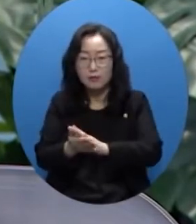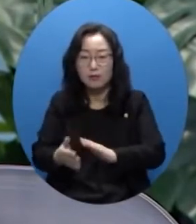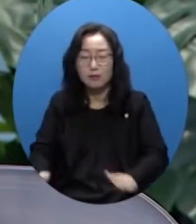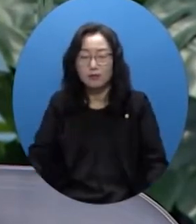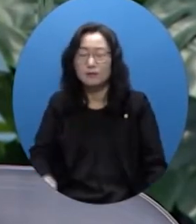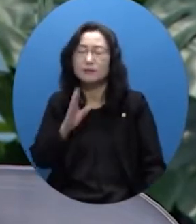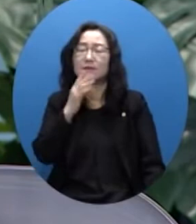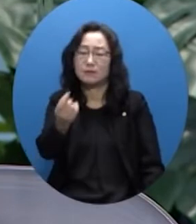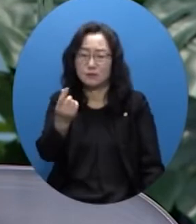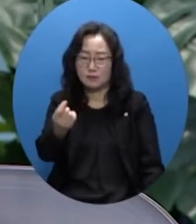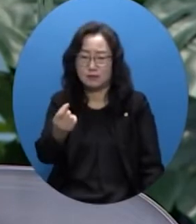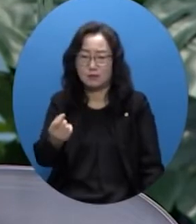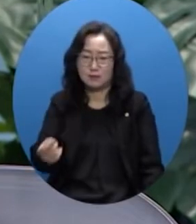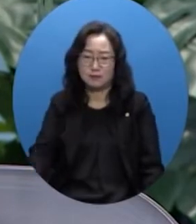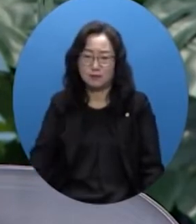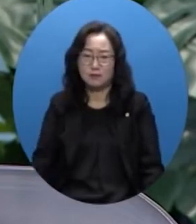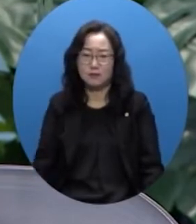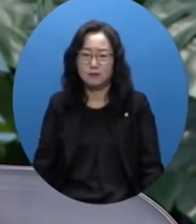그렇습니다